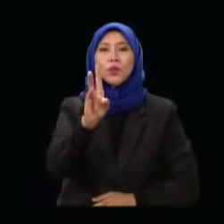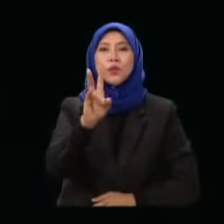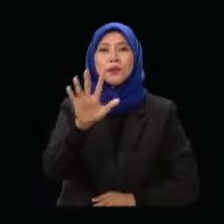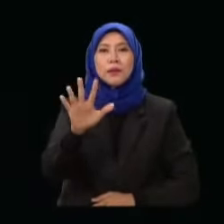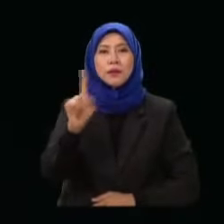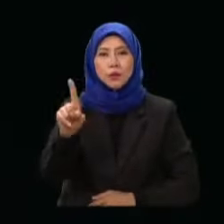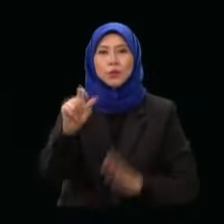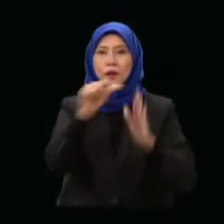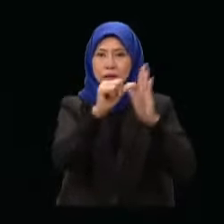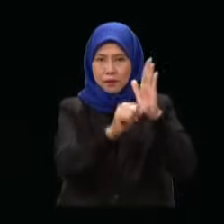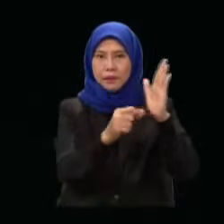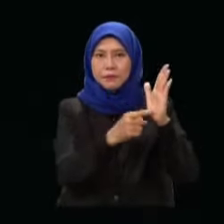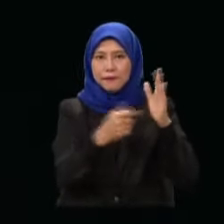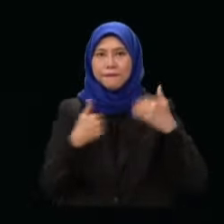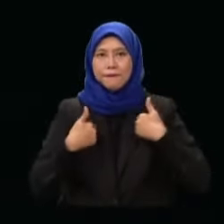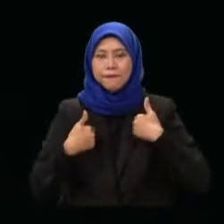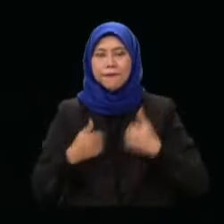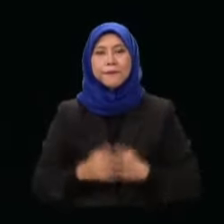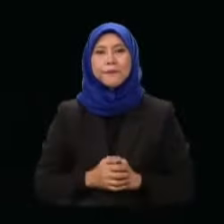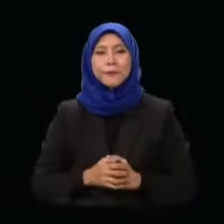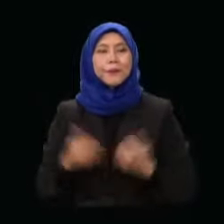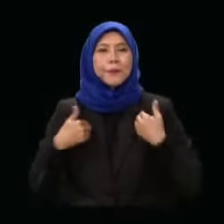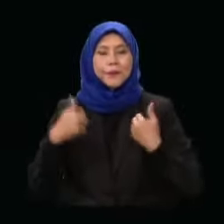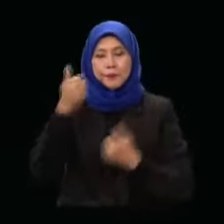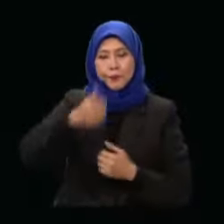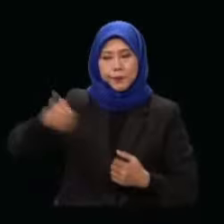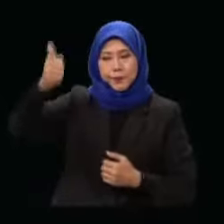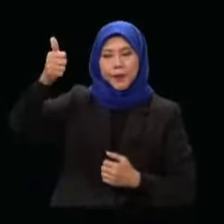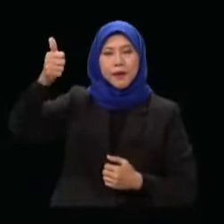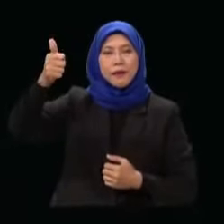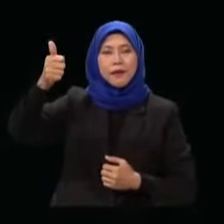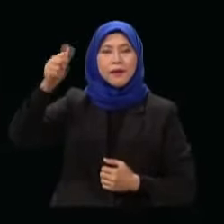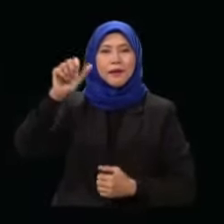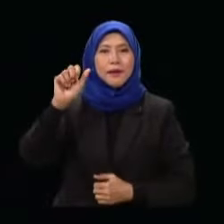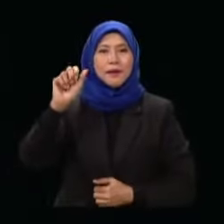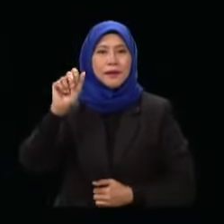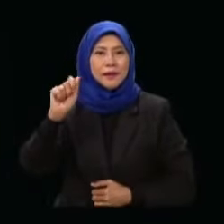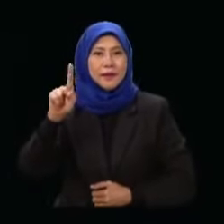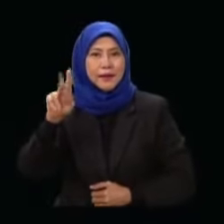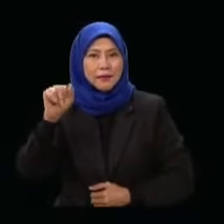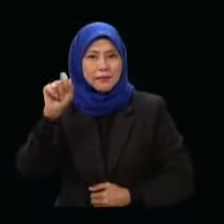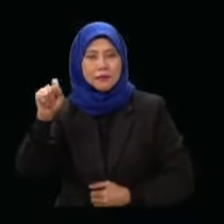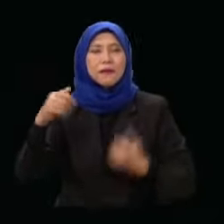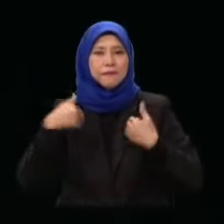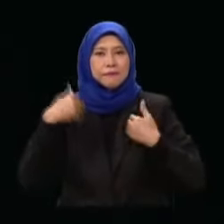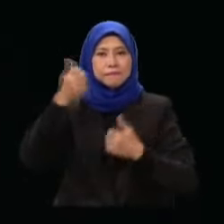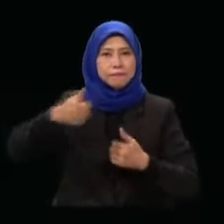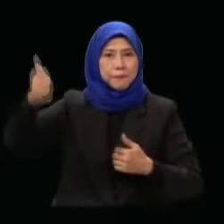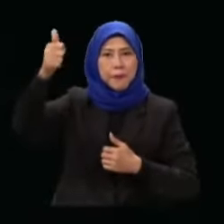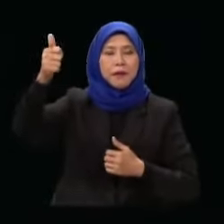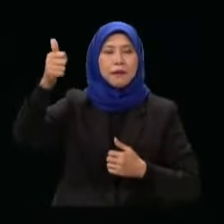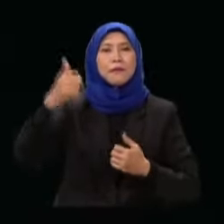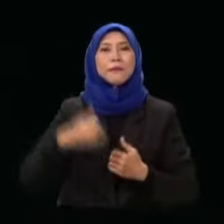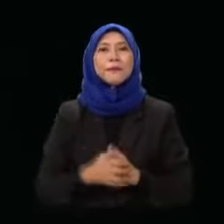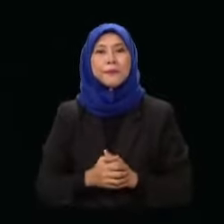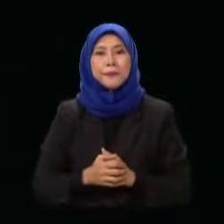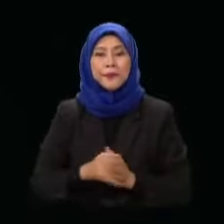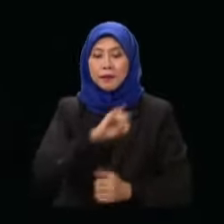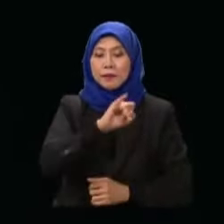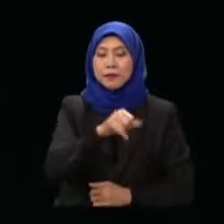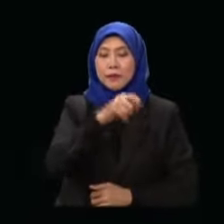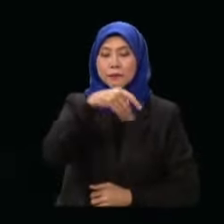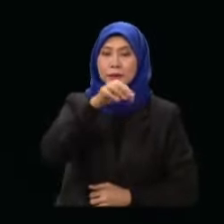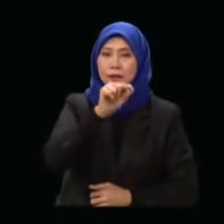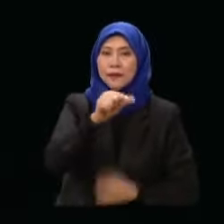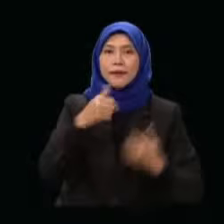bilik usai sebagai actinidia di ketua pengarah Oke Ati dia eh dan sebagainya dan dibawa chevening juga kita